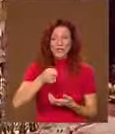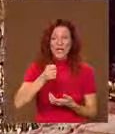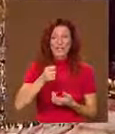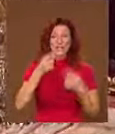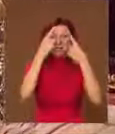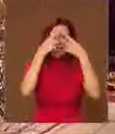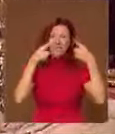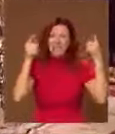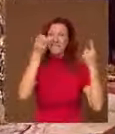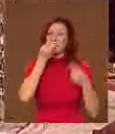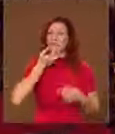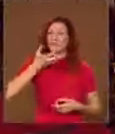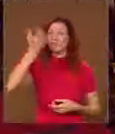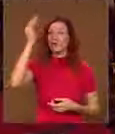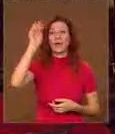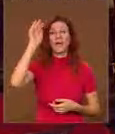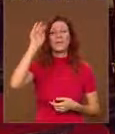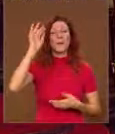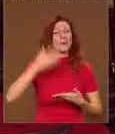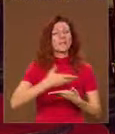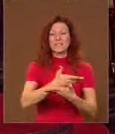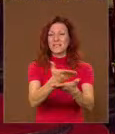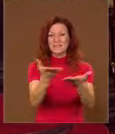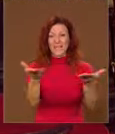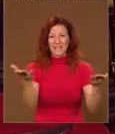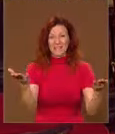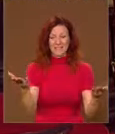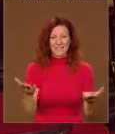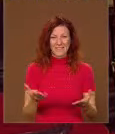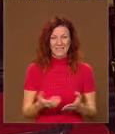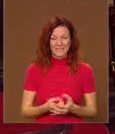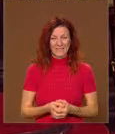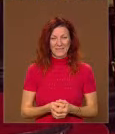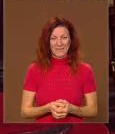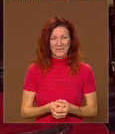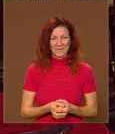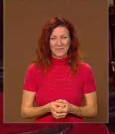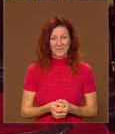Дух да бъдат с всички вас.